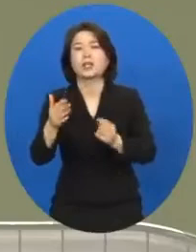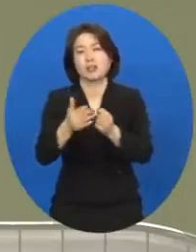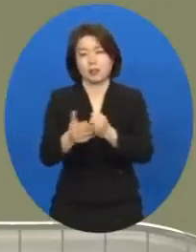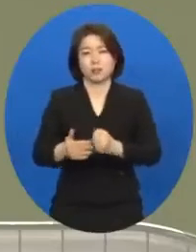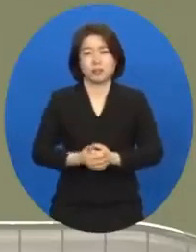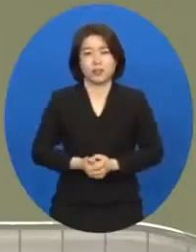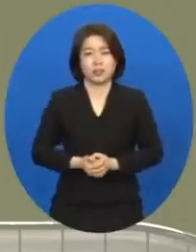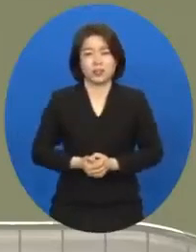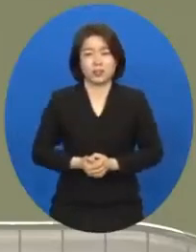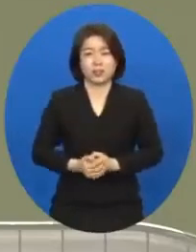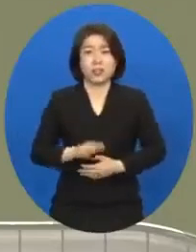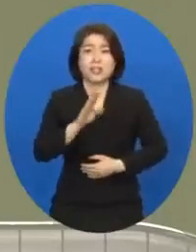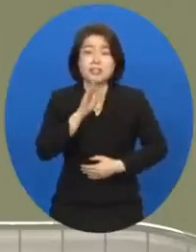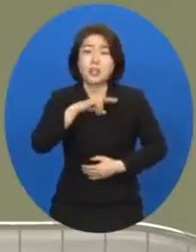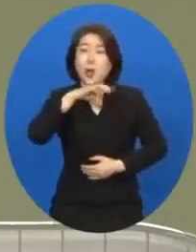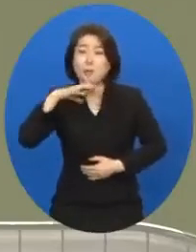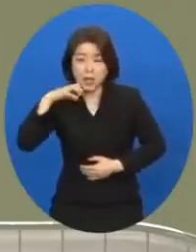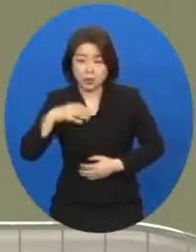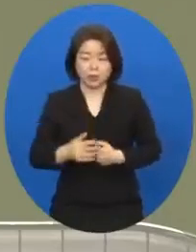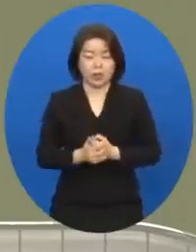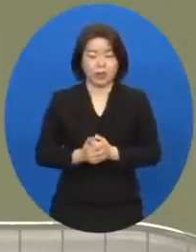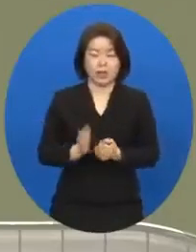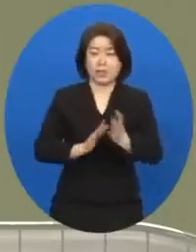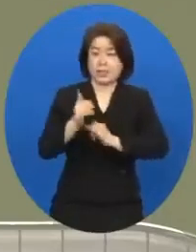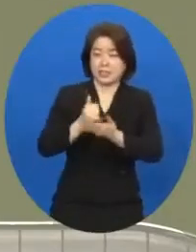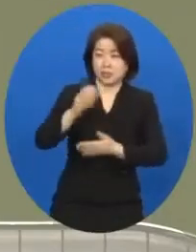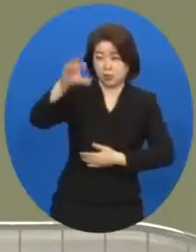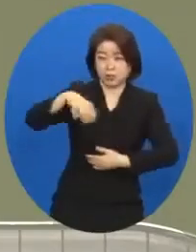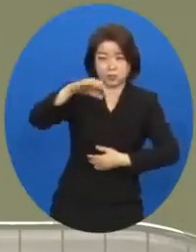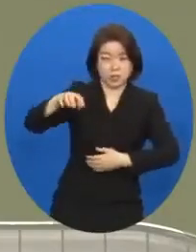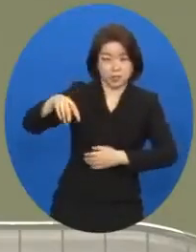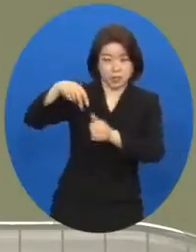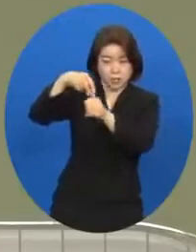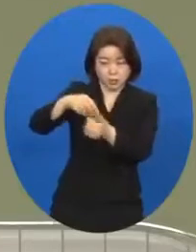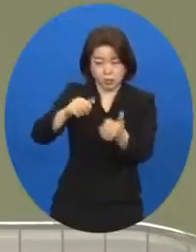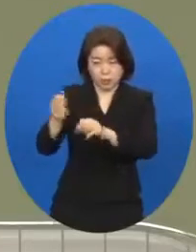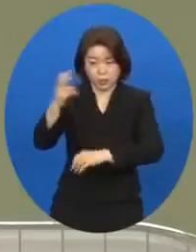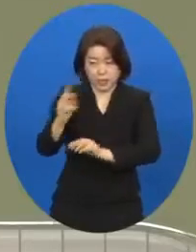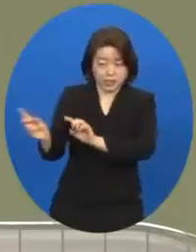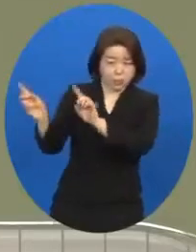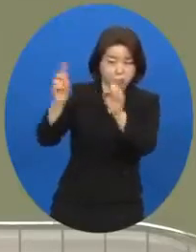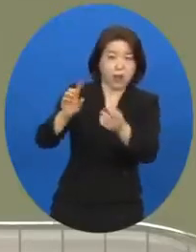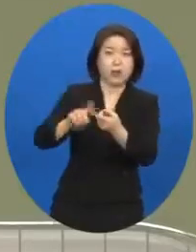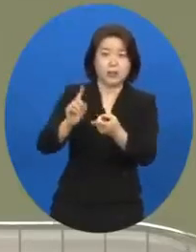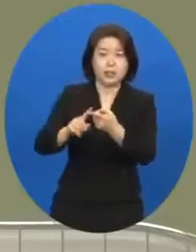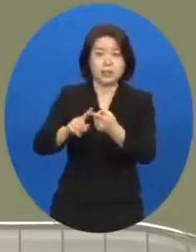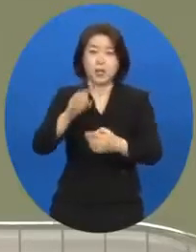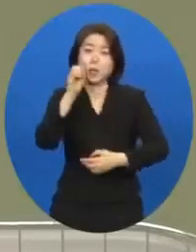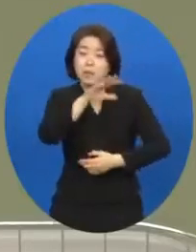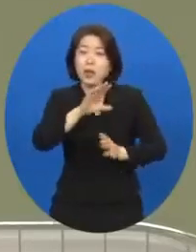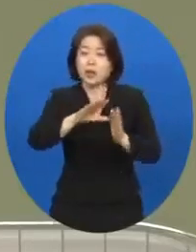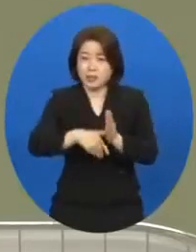실제로 베드로가 예수님이 십자가에 달리시고 죽고 다시 부활하실 것에 대한 이야기를 하셨을